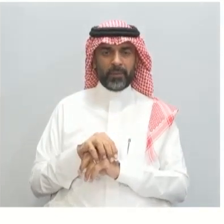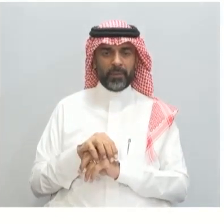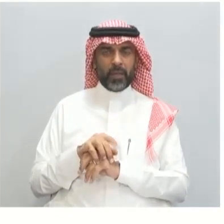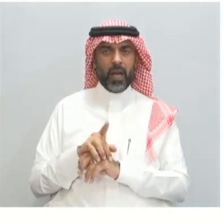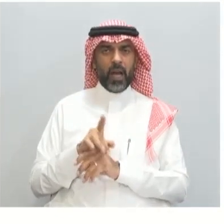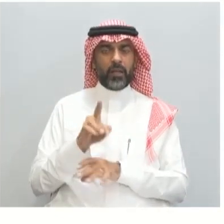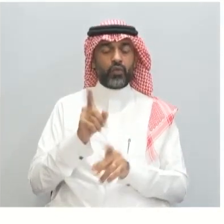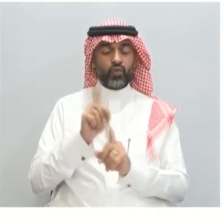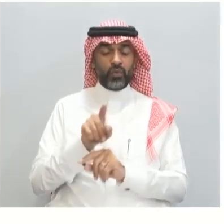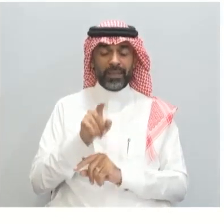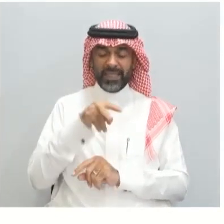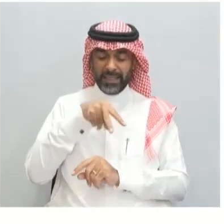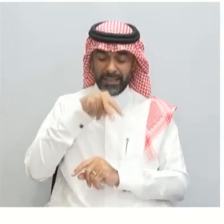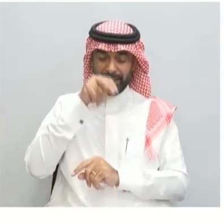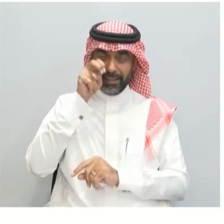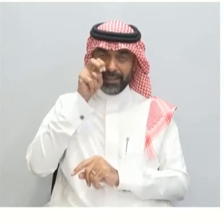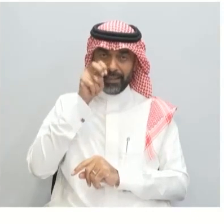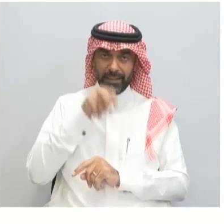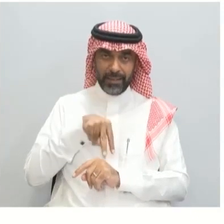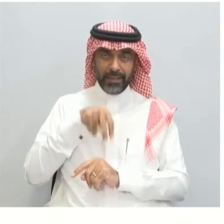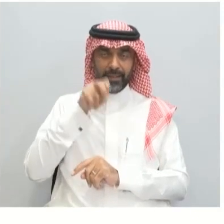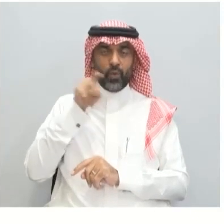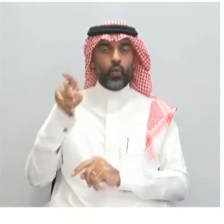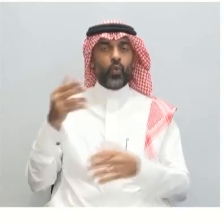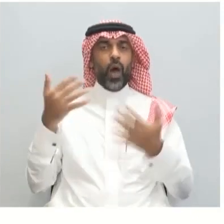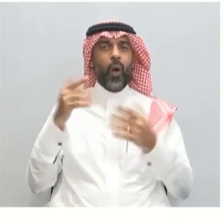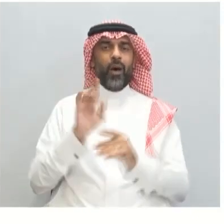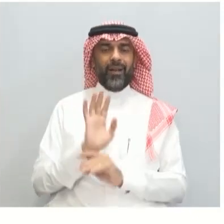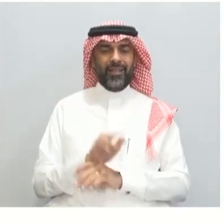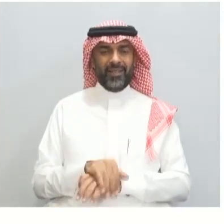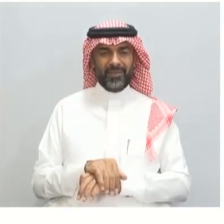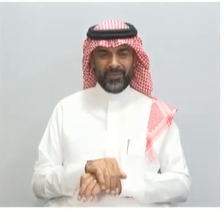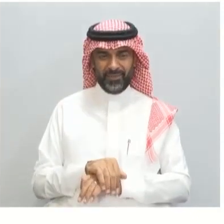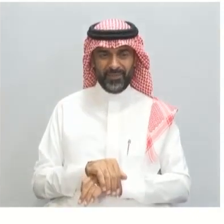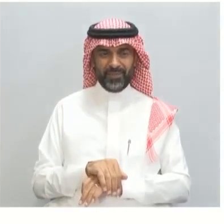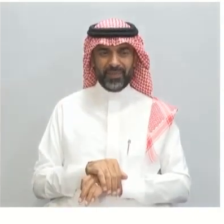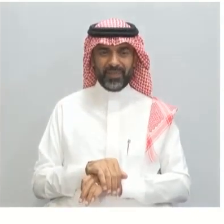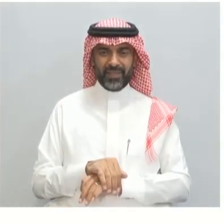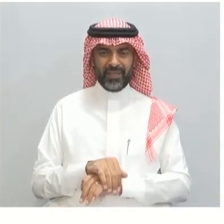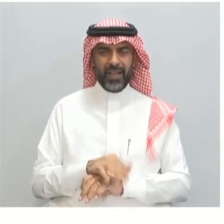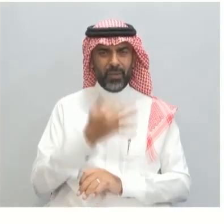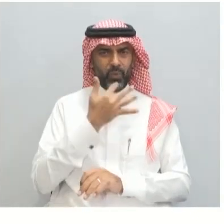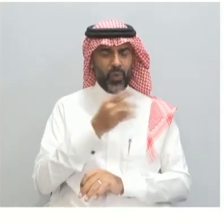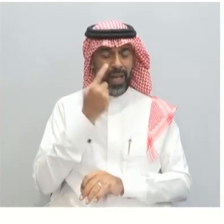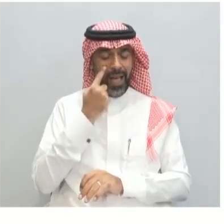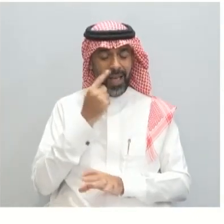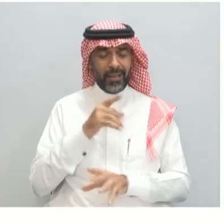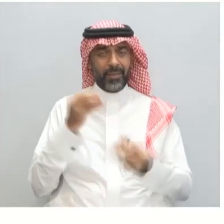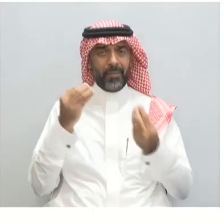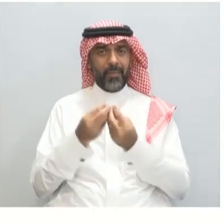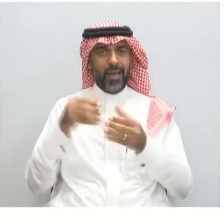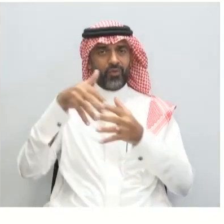كقرب الهواء فهو من موجود معنا في كل نفس ونحن منغمسون في هذا